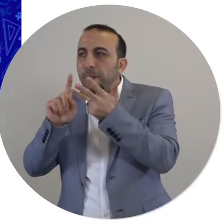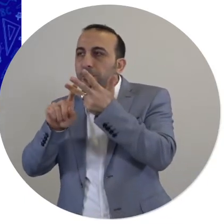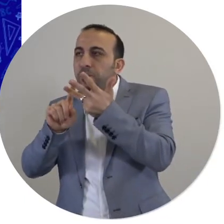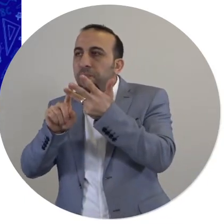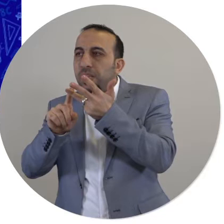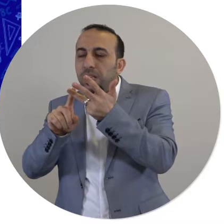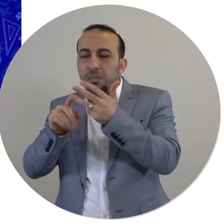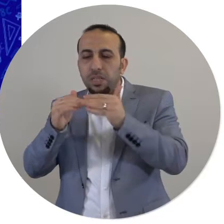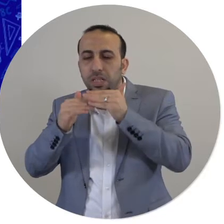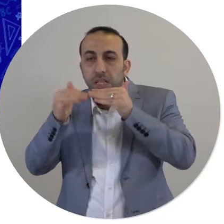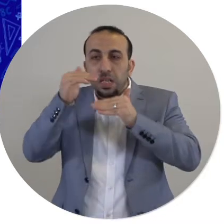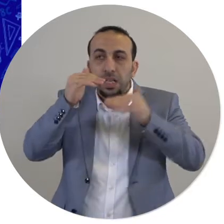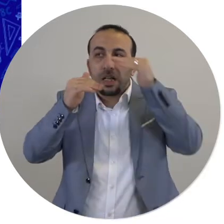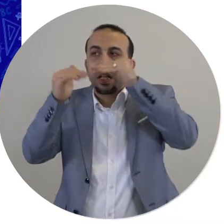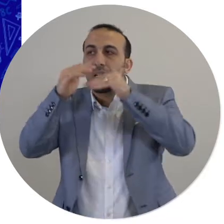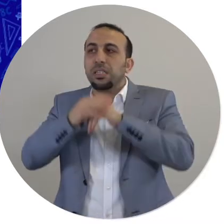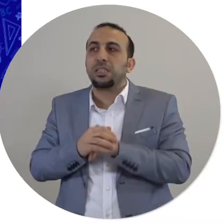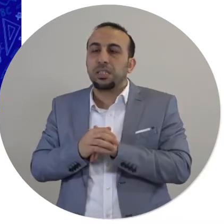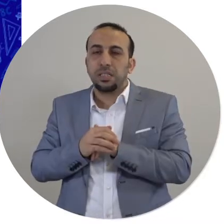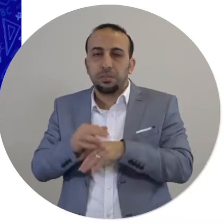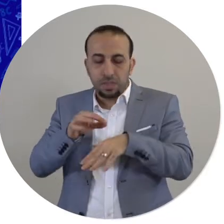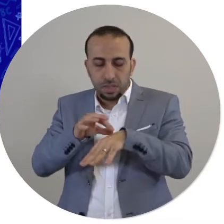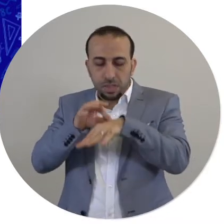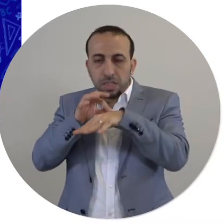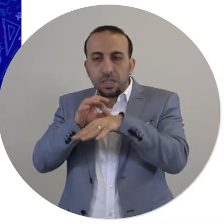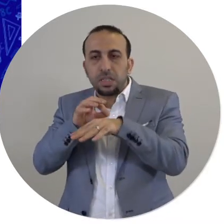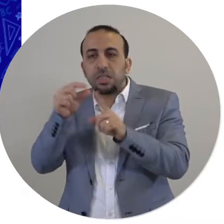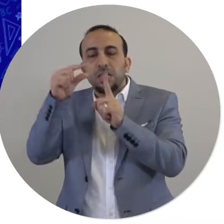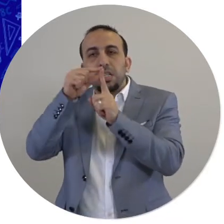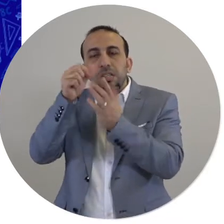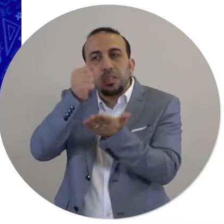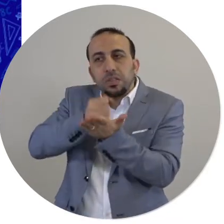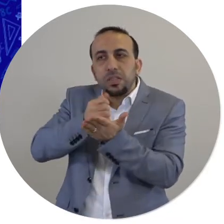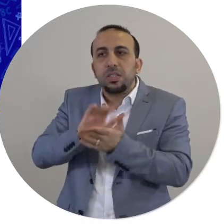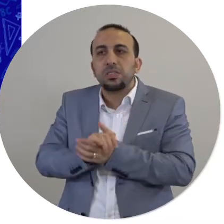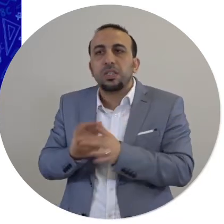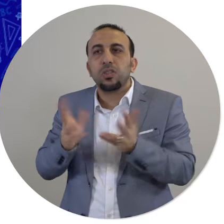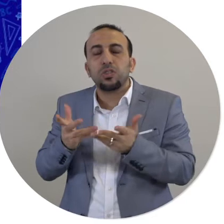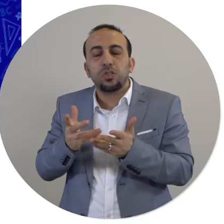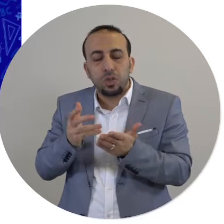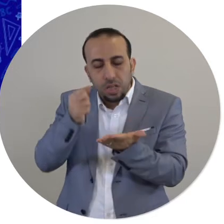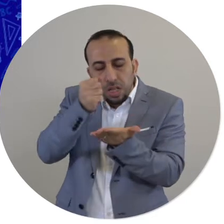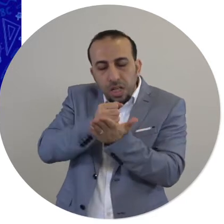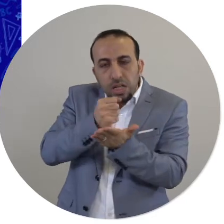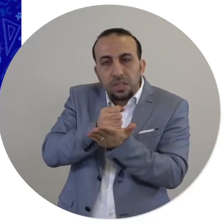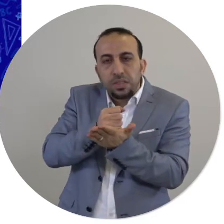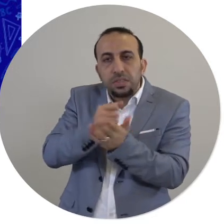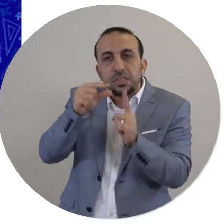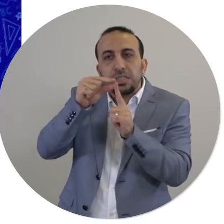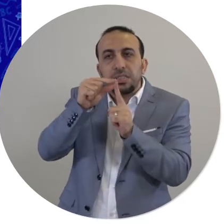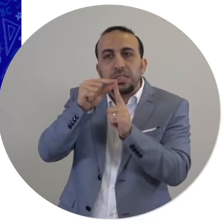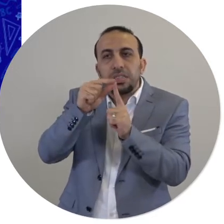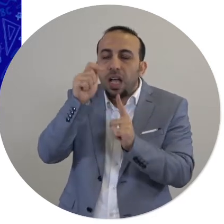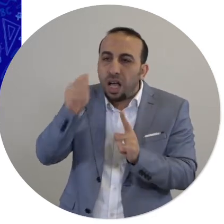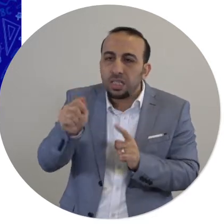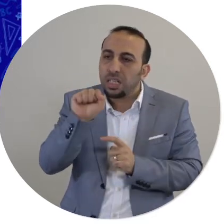التركيب الزواجي فهو عبارة عن تقسيم السكان إلى أربعة فئات حسب نوع الارتباط بين الجنسين، من فئة